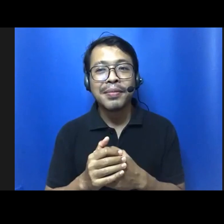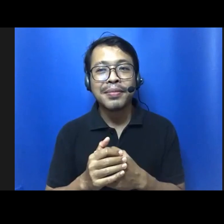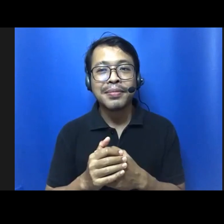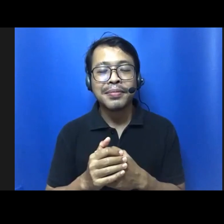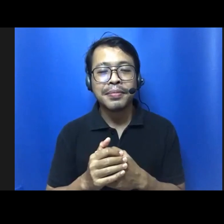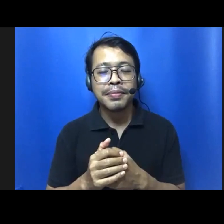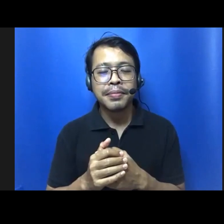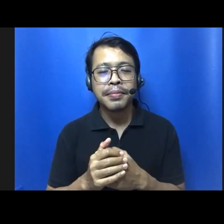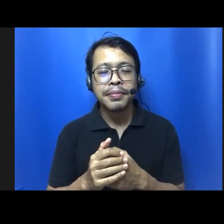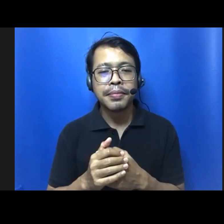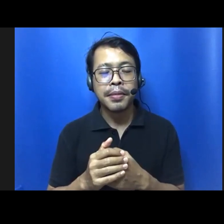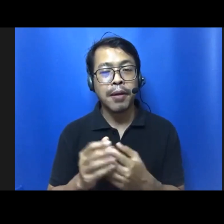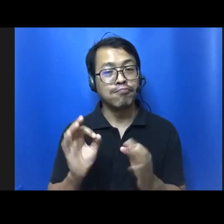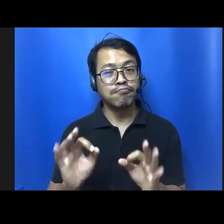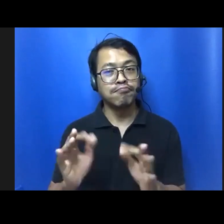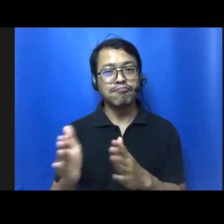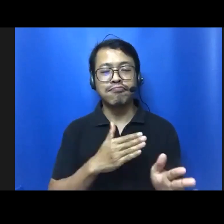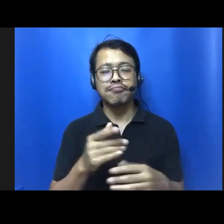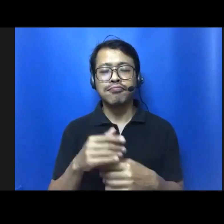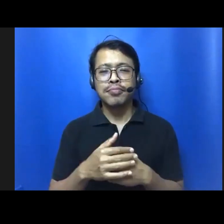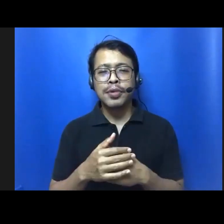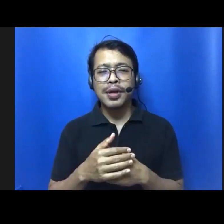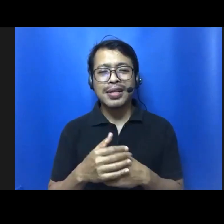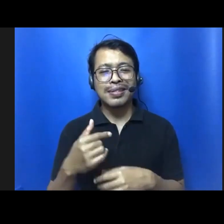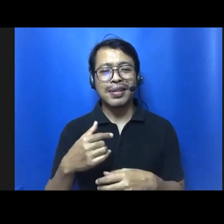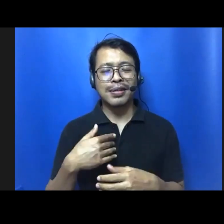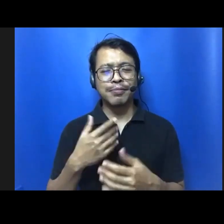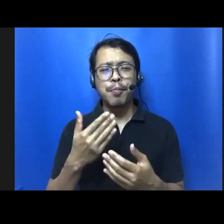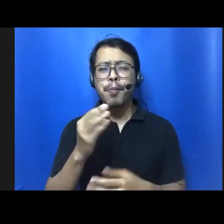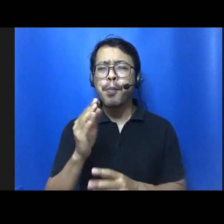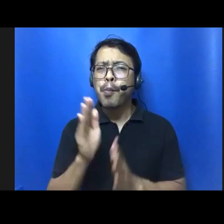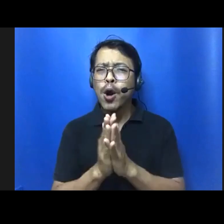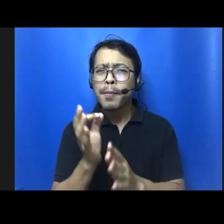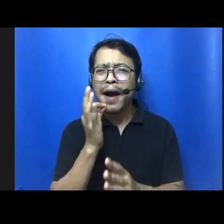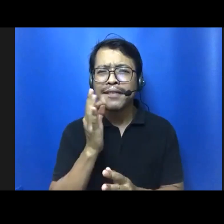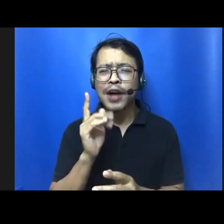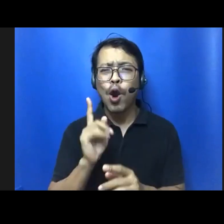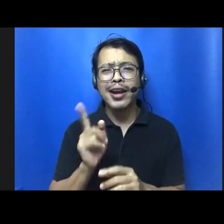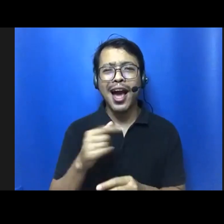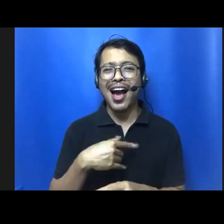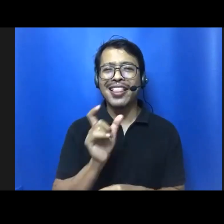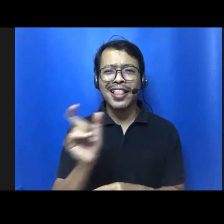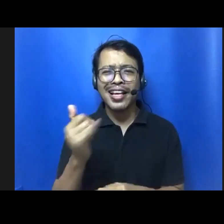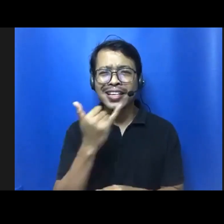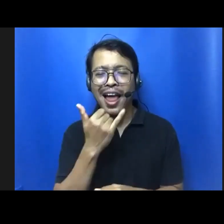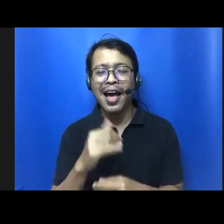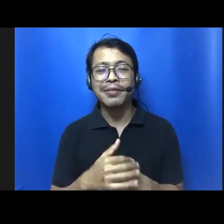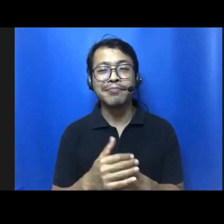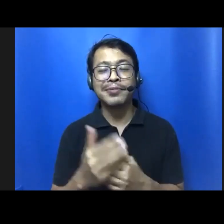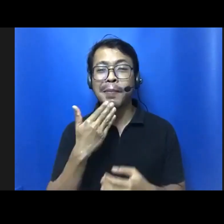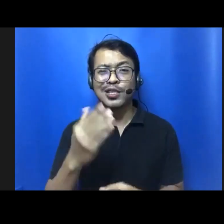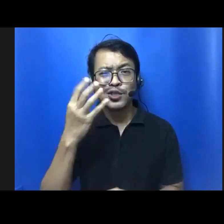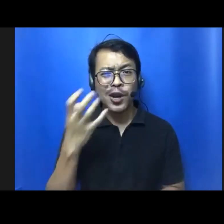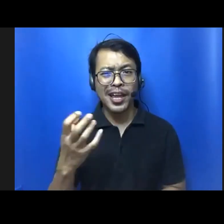Children. Sekali lagi saya Bayu Andrianto menutup webinar kali ini. Mohon maaf bila ada hal yang tidak berkenan. Selamat sore, salam sehat